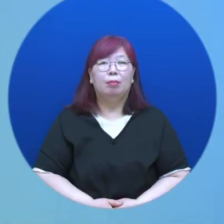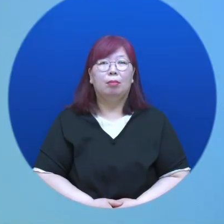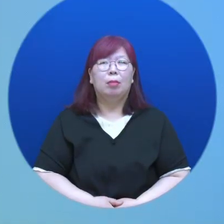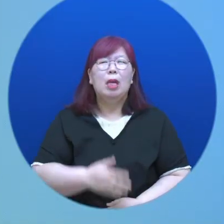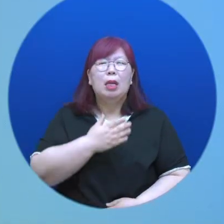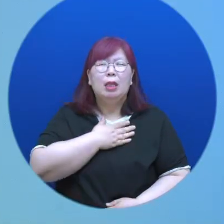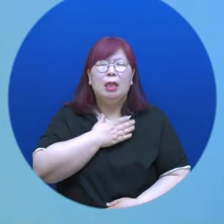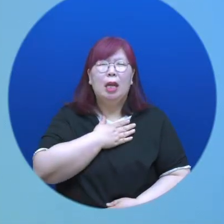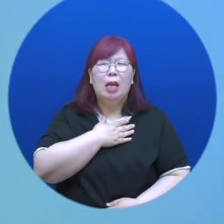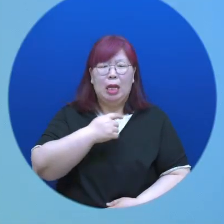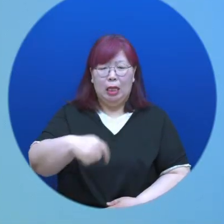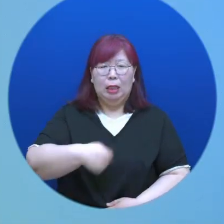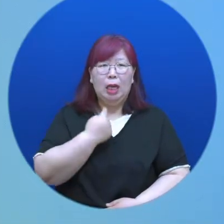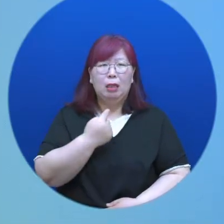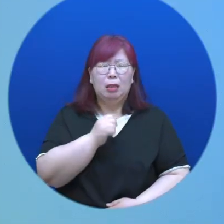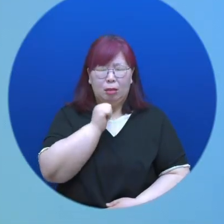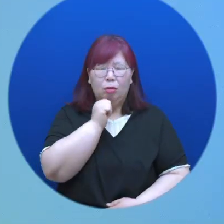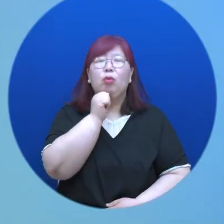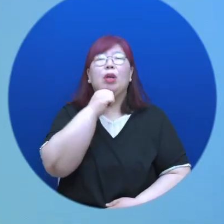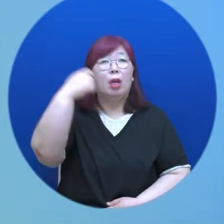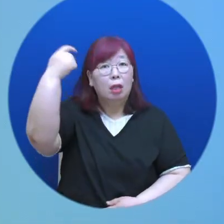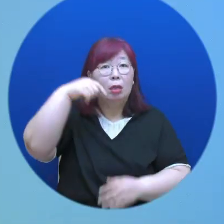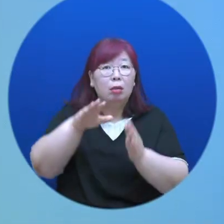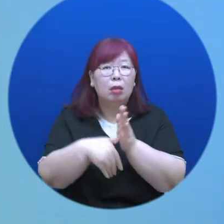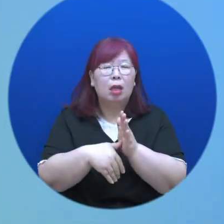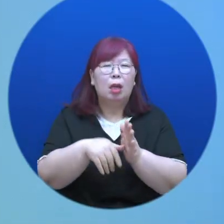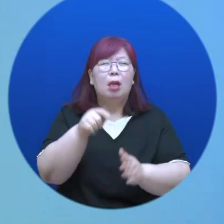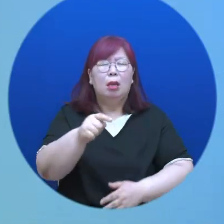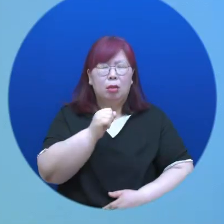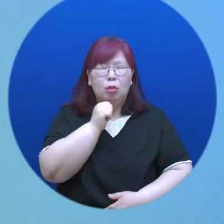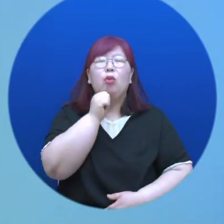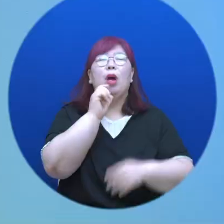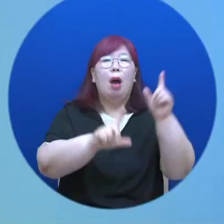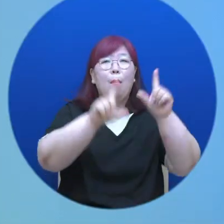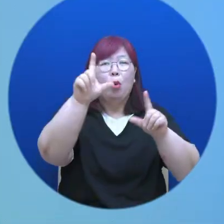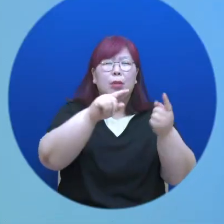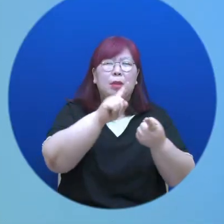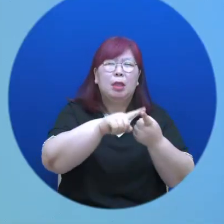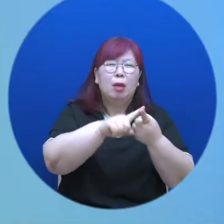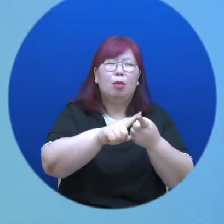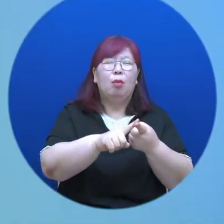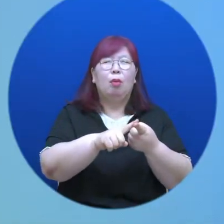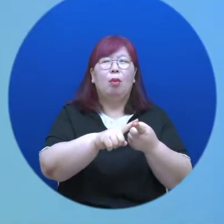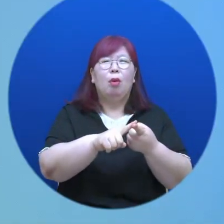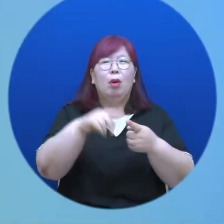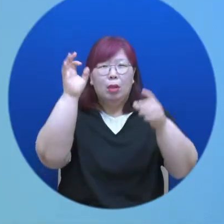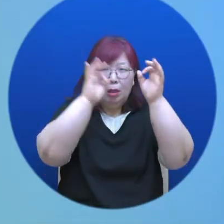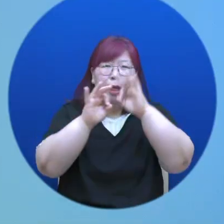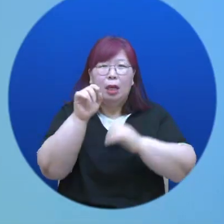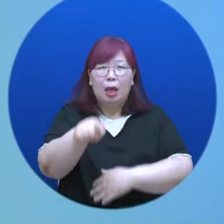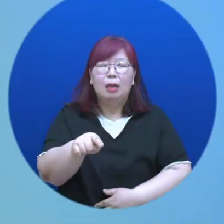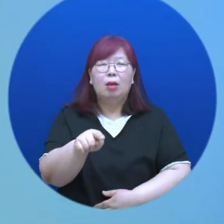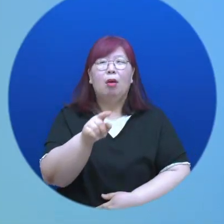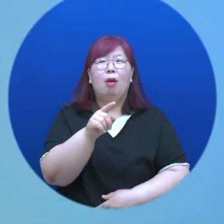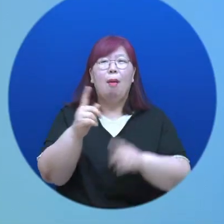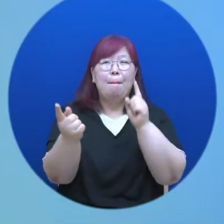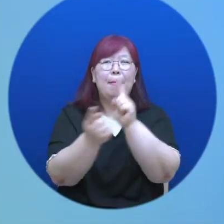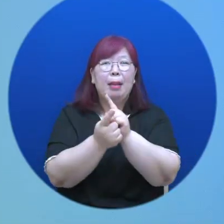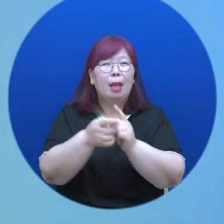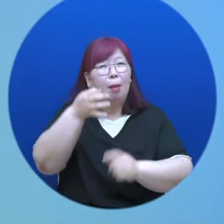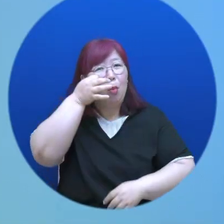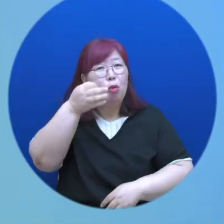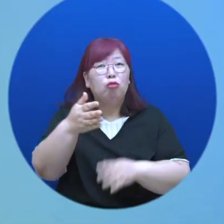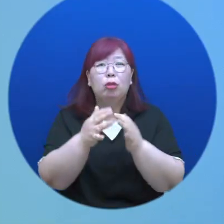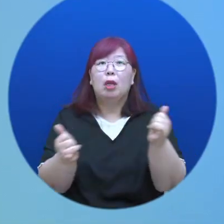내 자신이 너무 초라하게 느껴질 때 그 초라한 모습 그대로 찾아가서 내 그 모습을 보여줄 만한